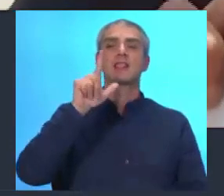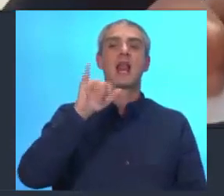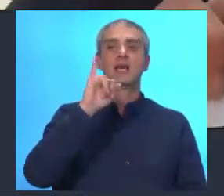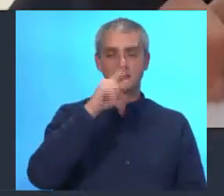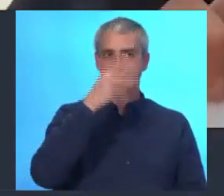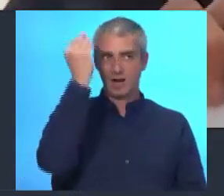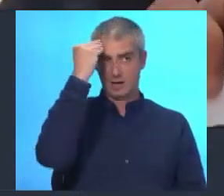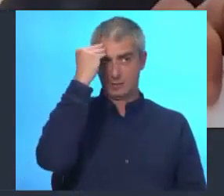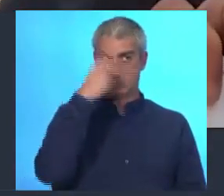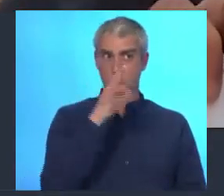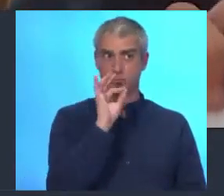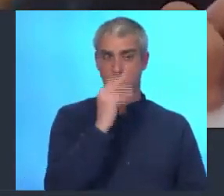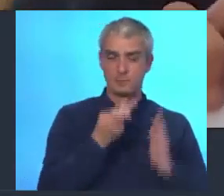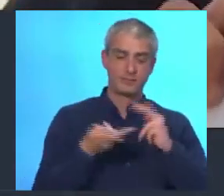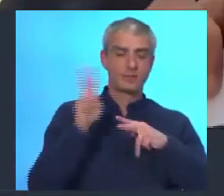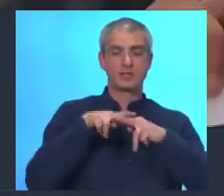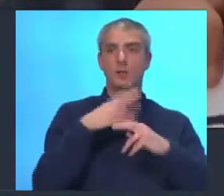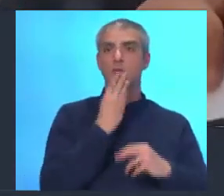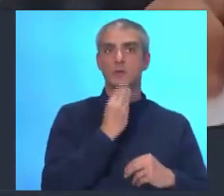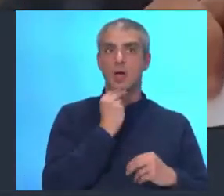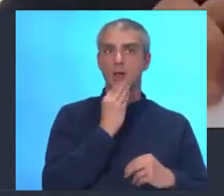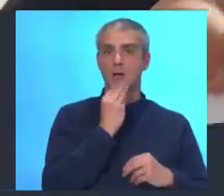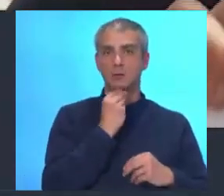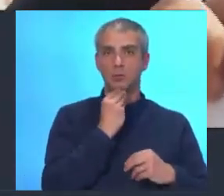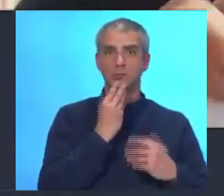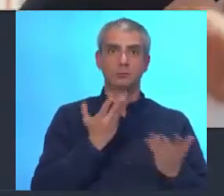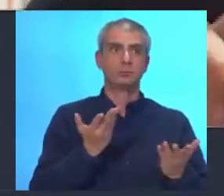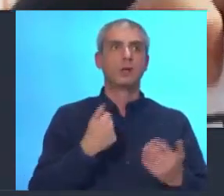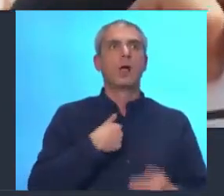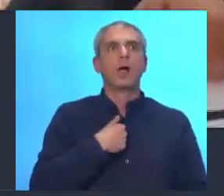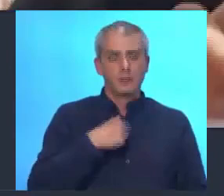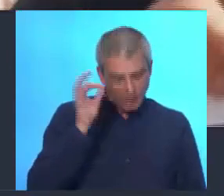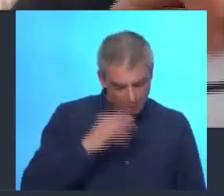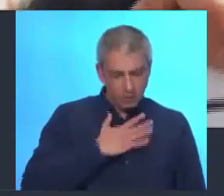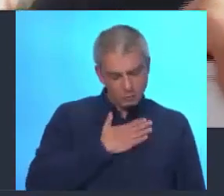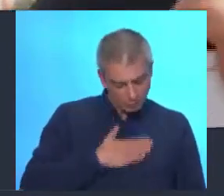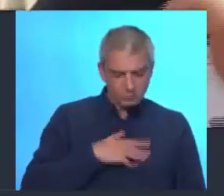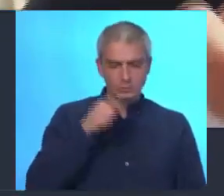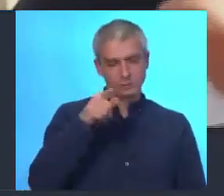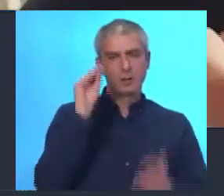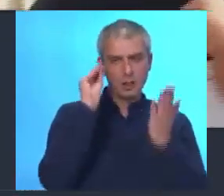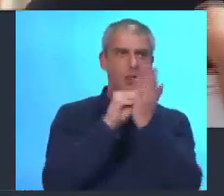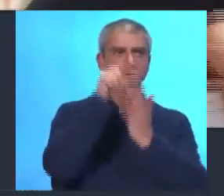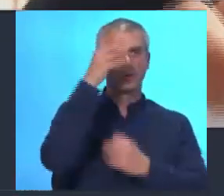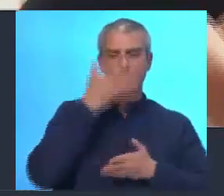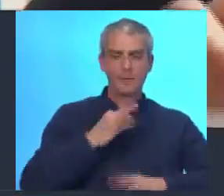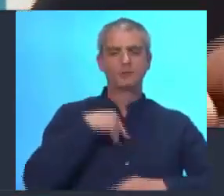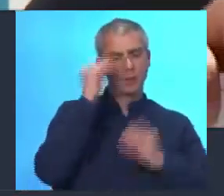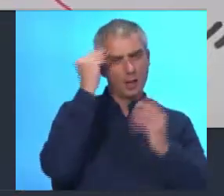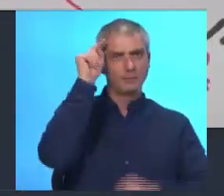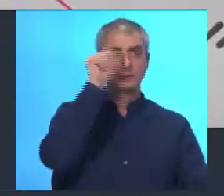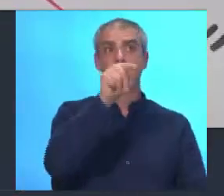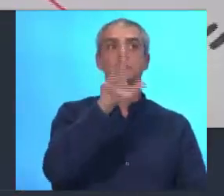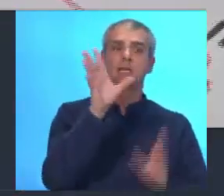ולימוד תגבור יהדות, אני עדיין מעוניין לרשום את הבן שלי לאותו בית ספר, עם